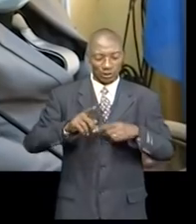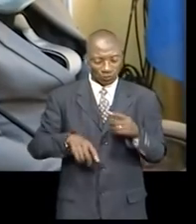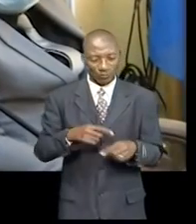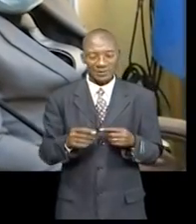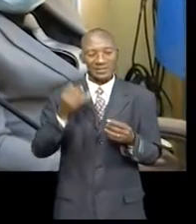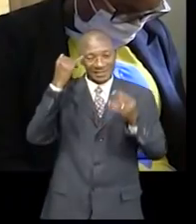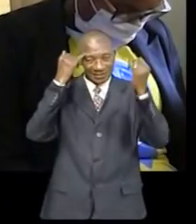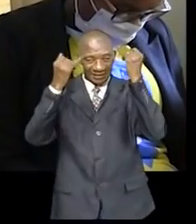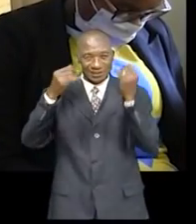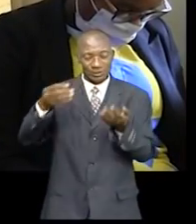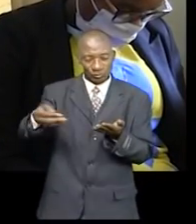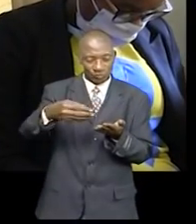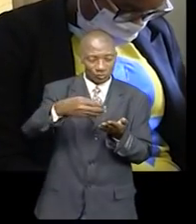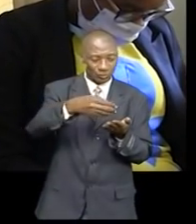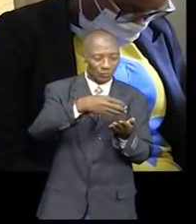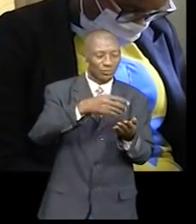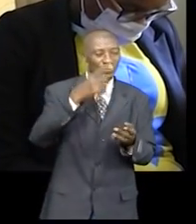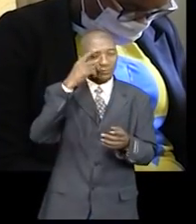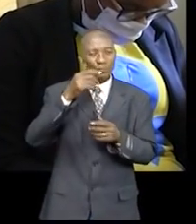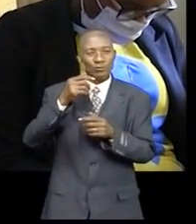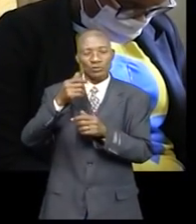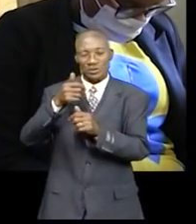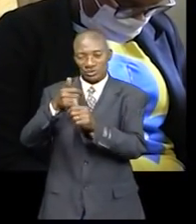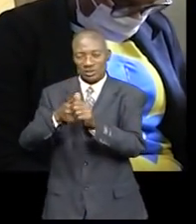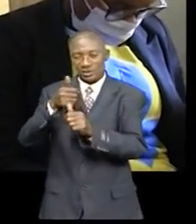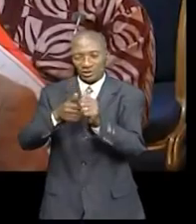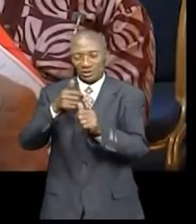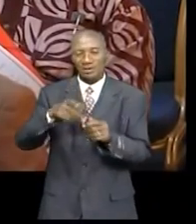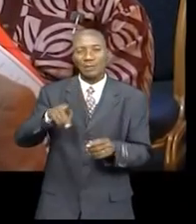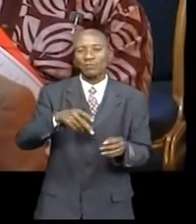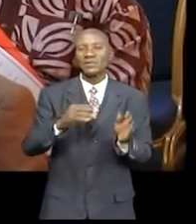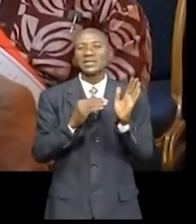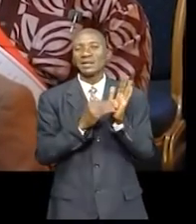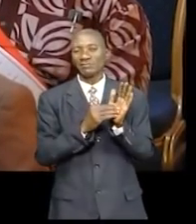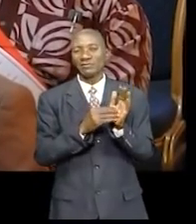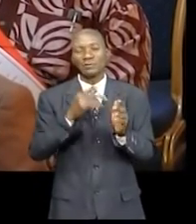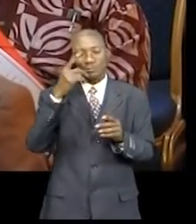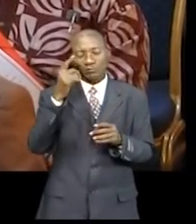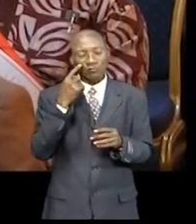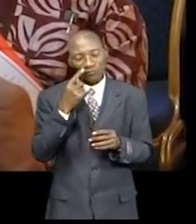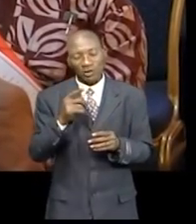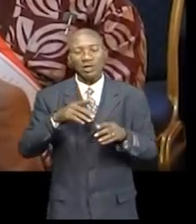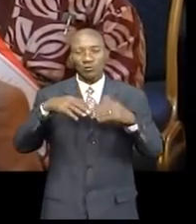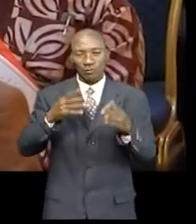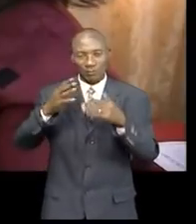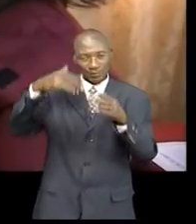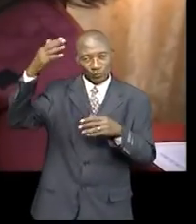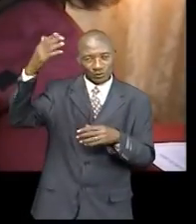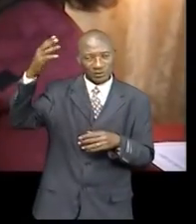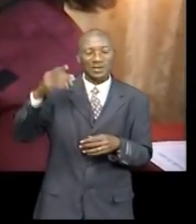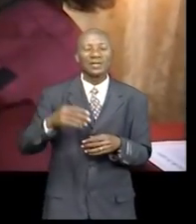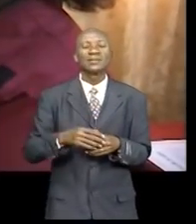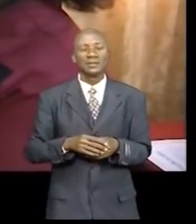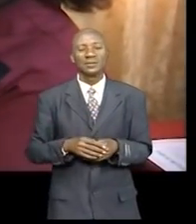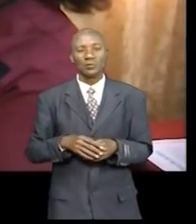les 15 provinces sélectionnées propose ainsi un aperçu représentatif des filières vitales pour